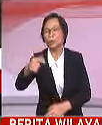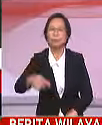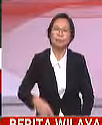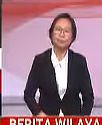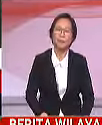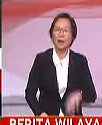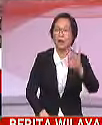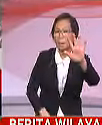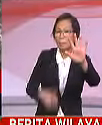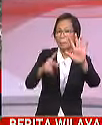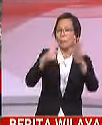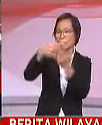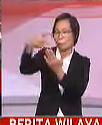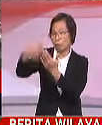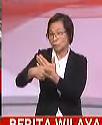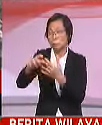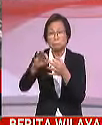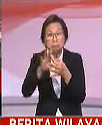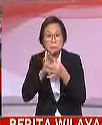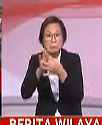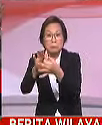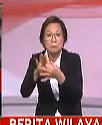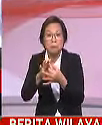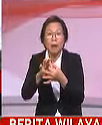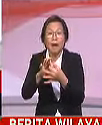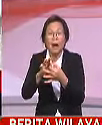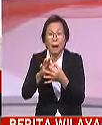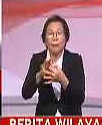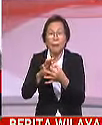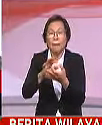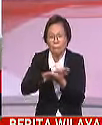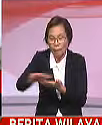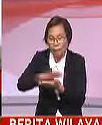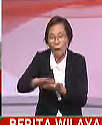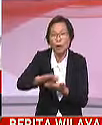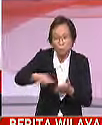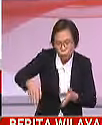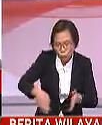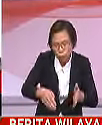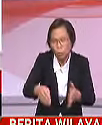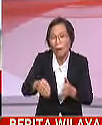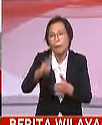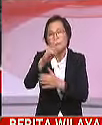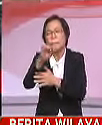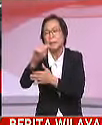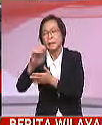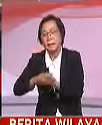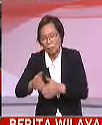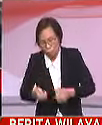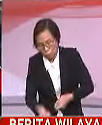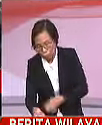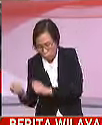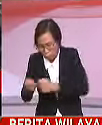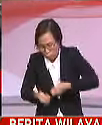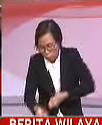Tambah beliau, 5 projek ini adalah kerja-kerja pembersihan Sungai Adong, pembersihan Sungai Miri Kecil, pembersihan dan mengorek tanah